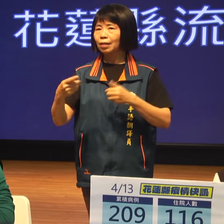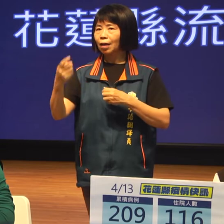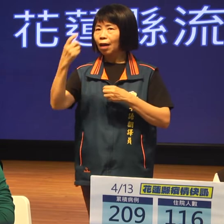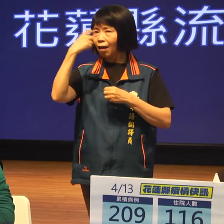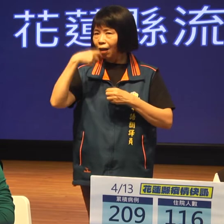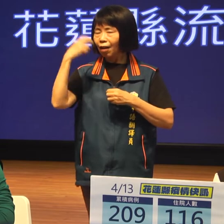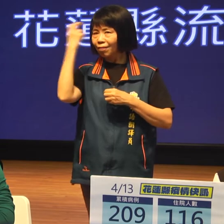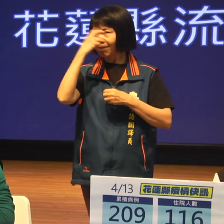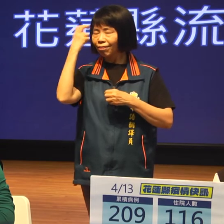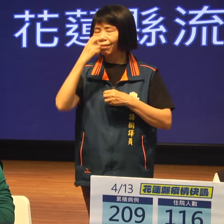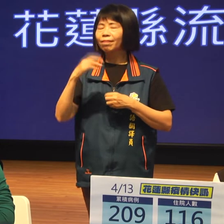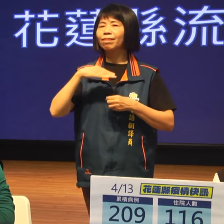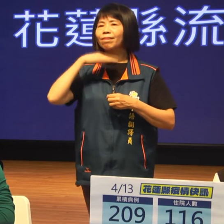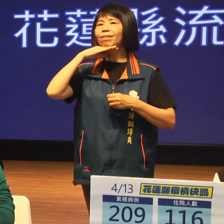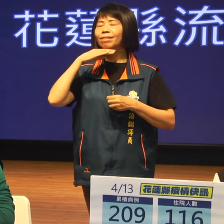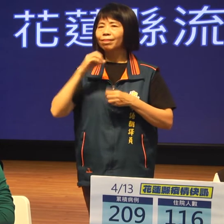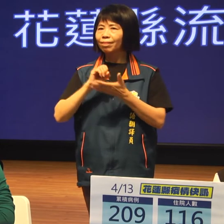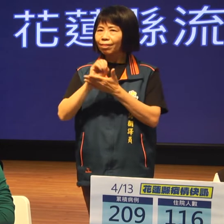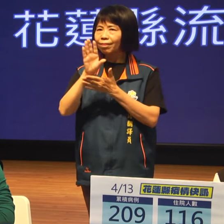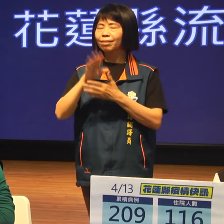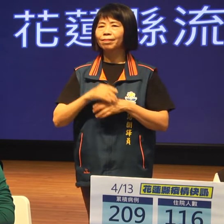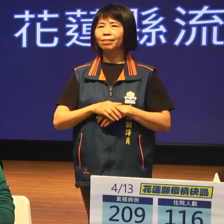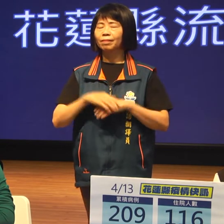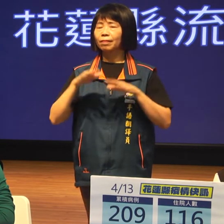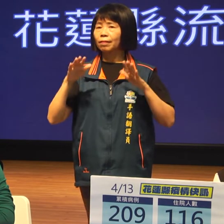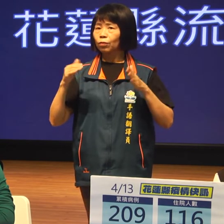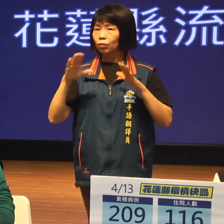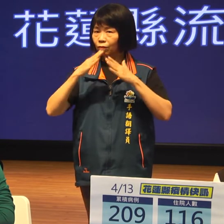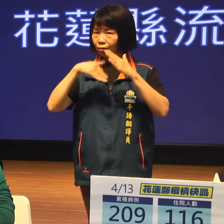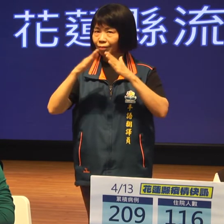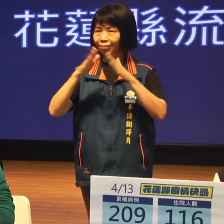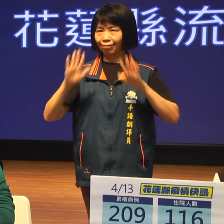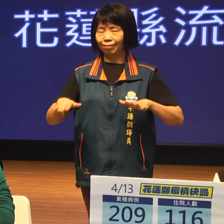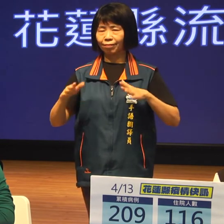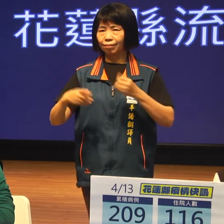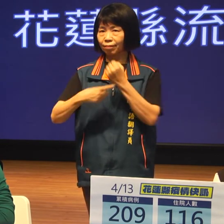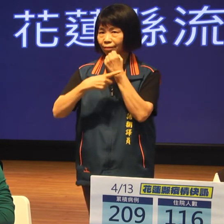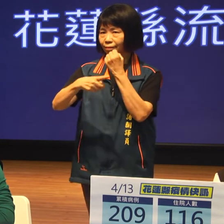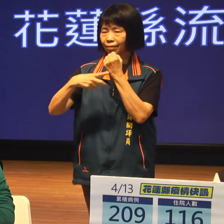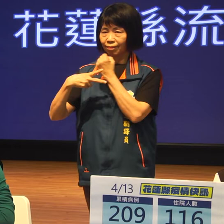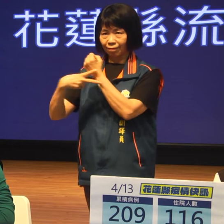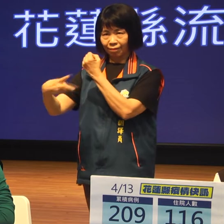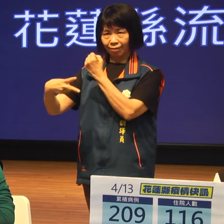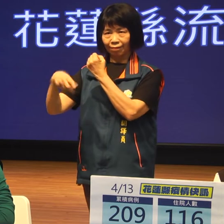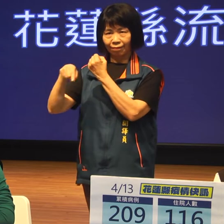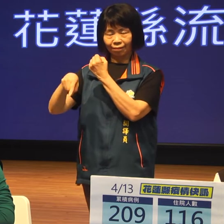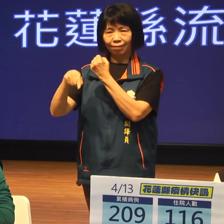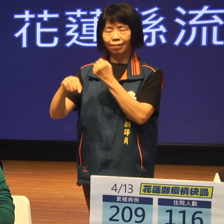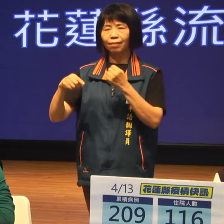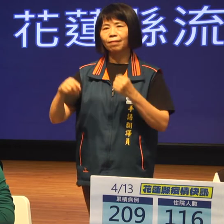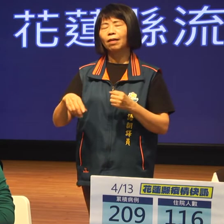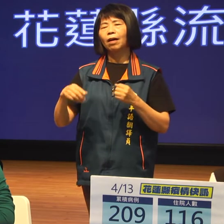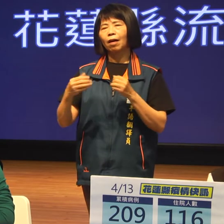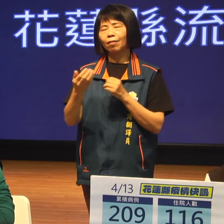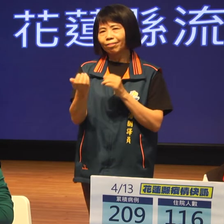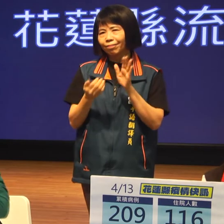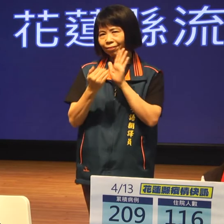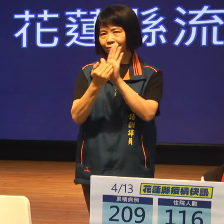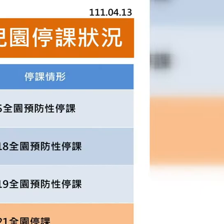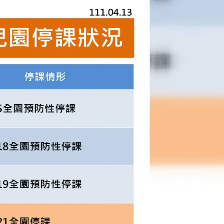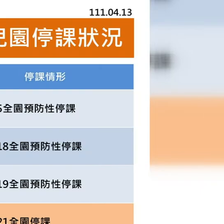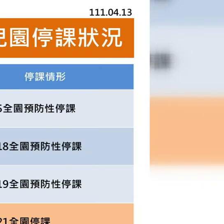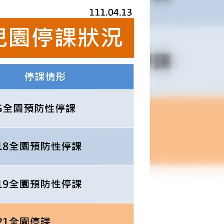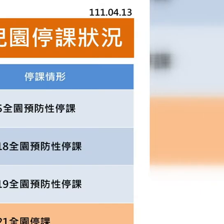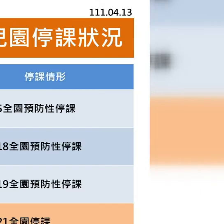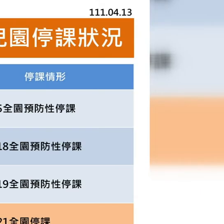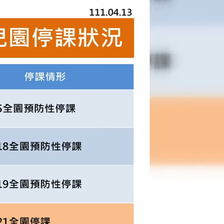的检测等待结果，所以学校今天在1年级跟2年级的部分是进行预防性停课。